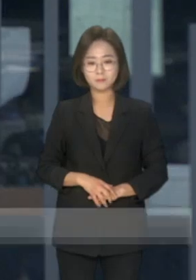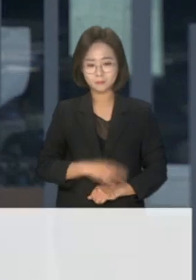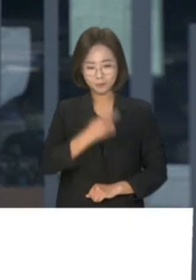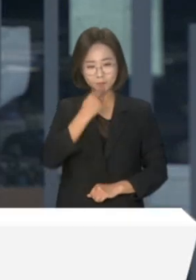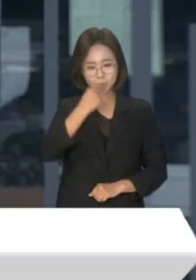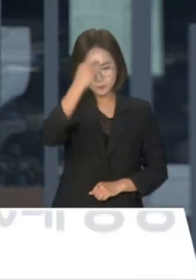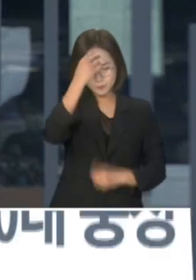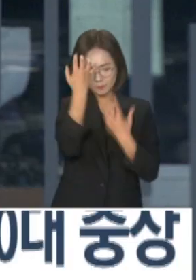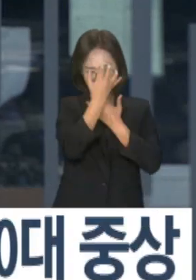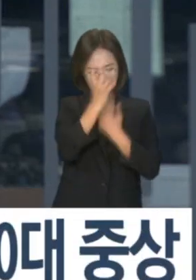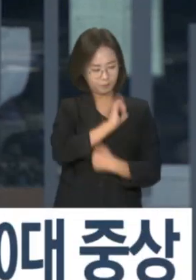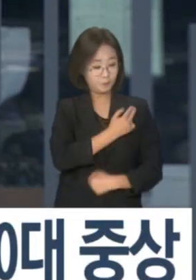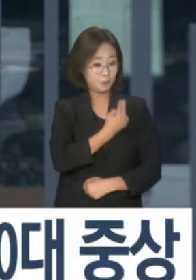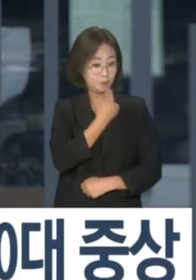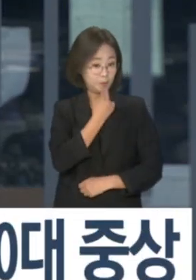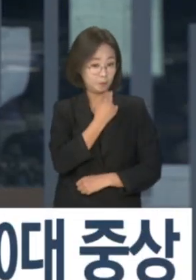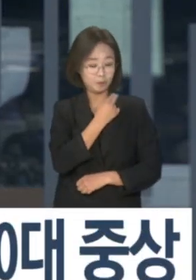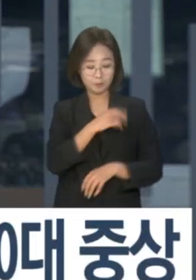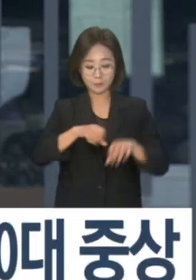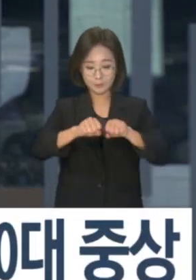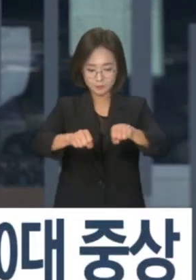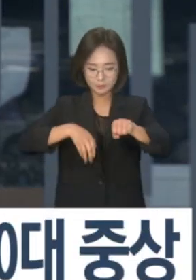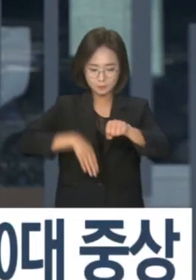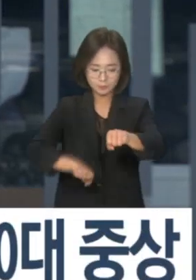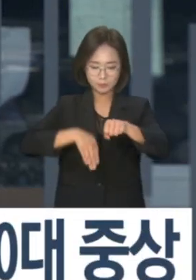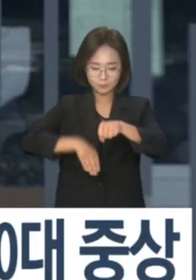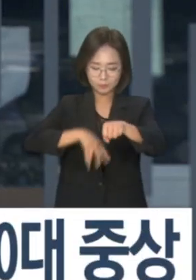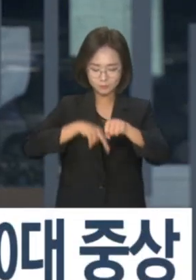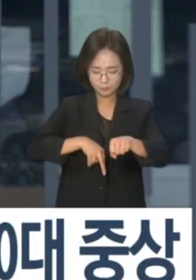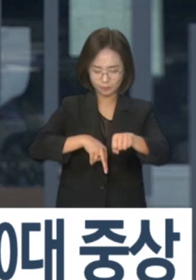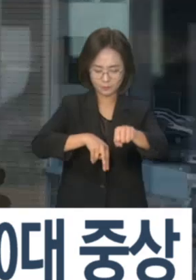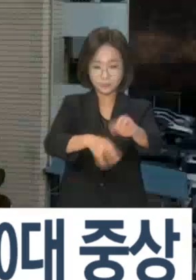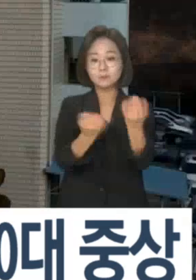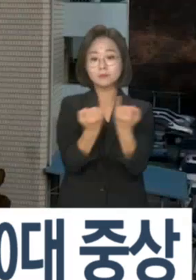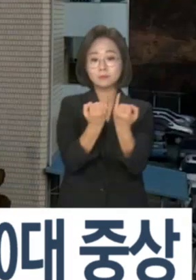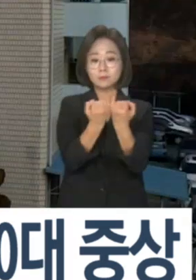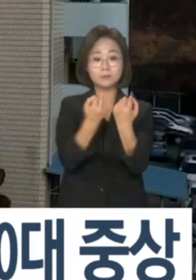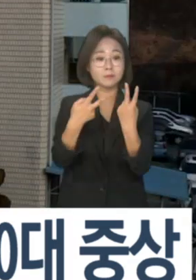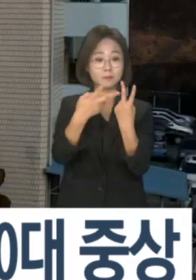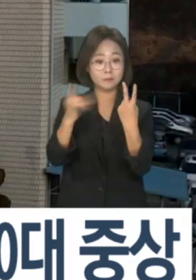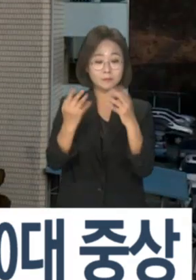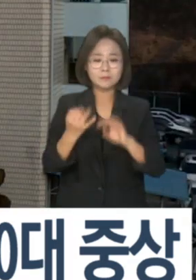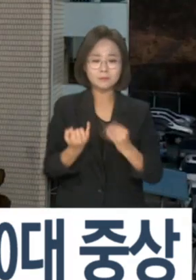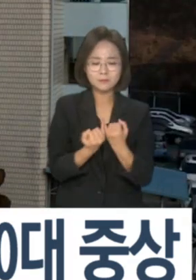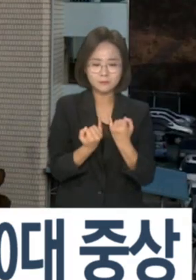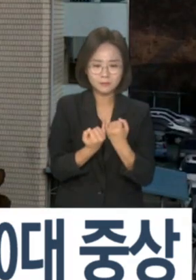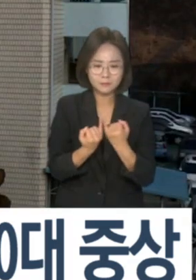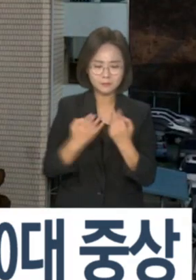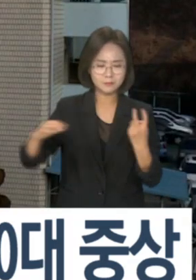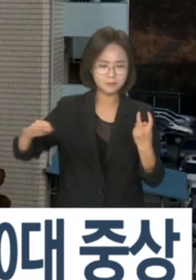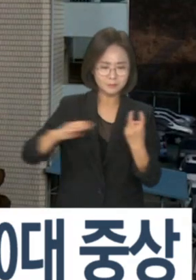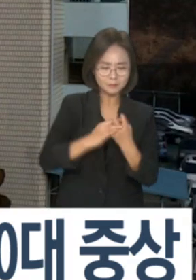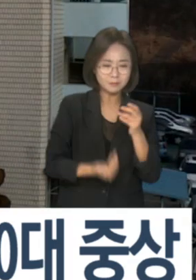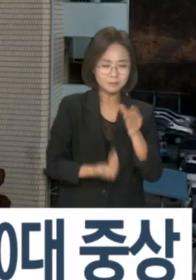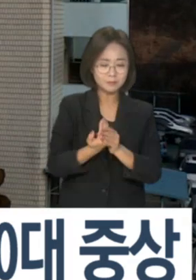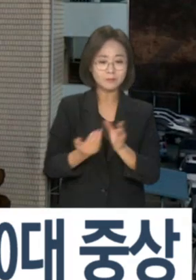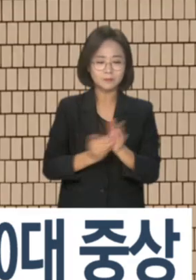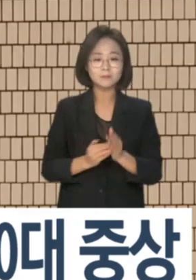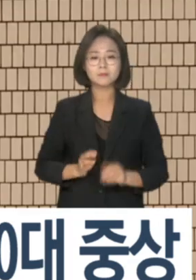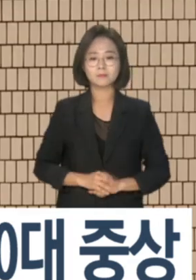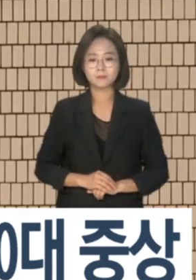술을 마시고 무면허 상태로 전동 킥보드를 몰던 10대 여학생이 달리던 차량과 부딪쳐 다치는